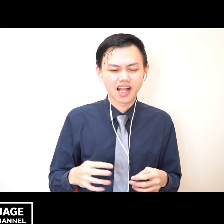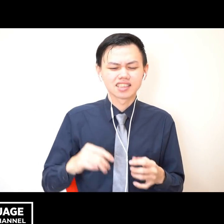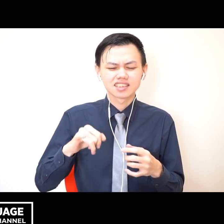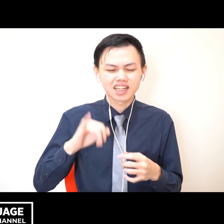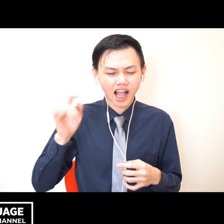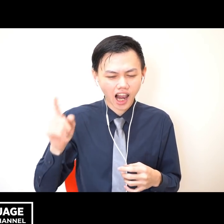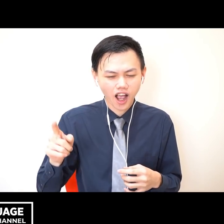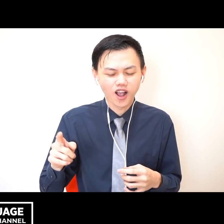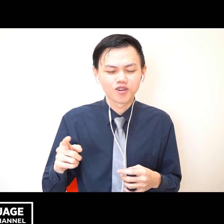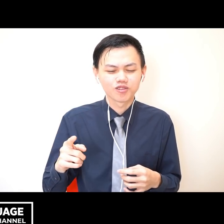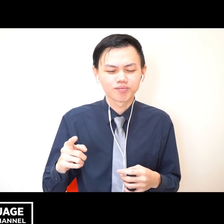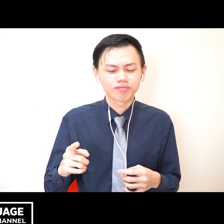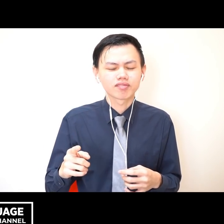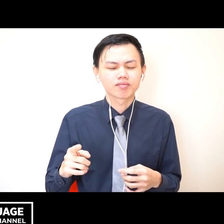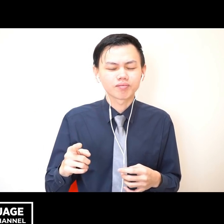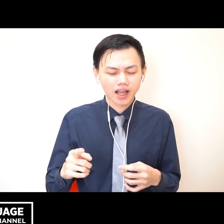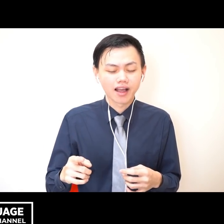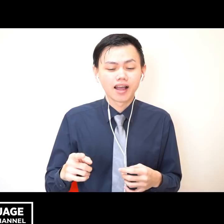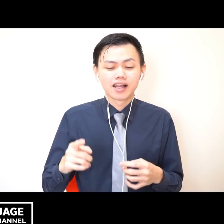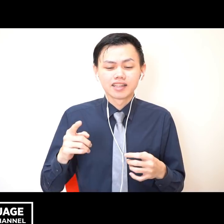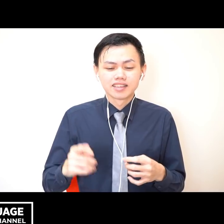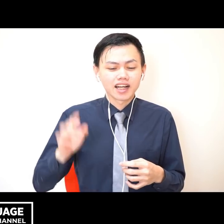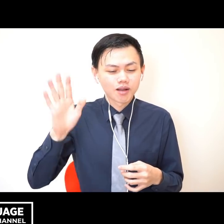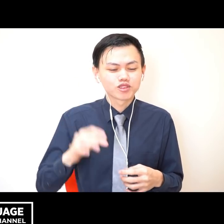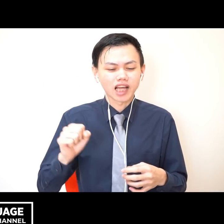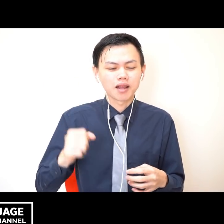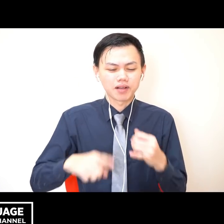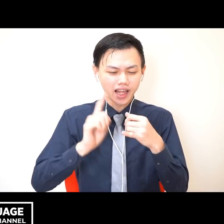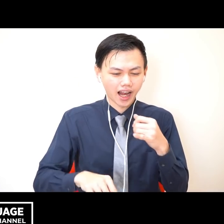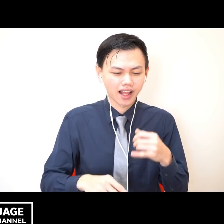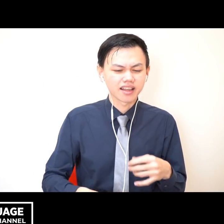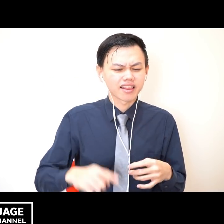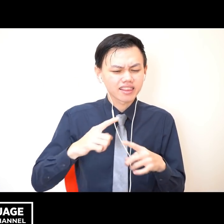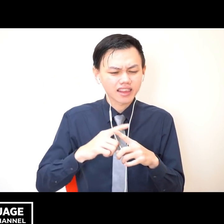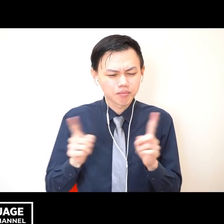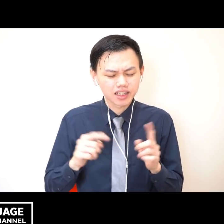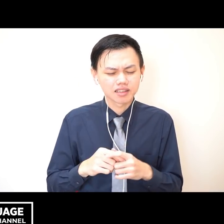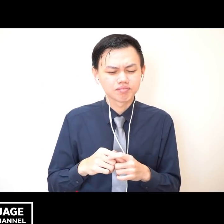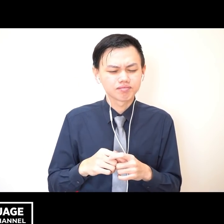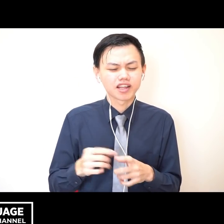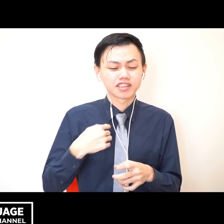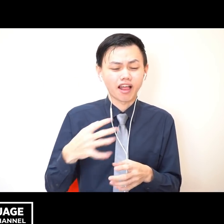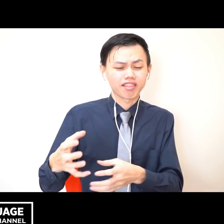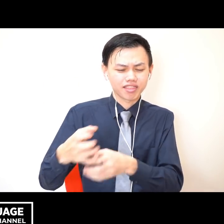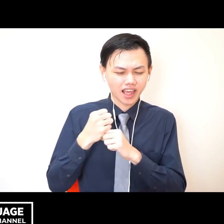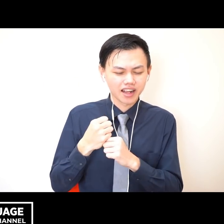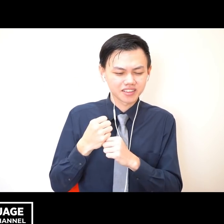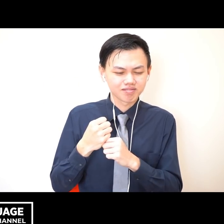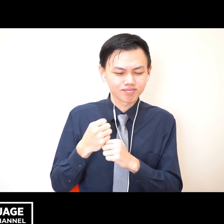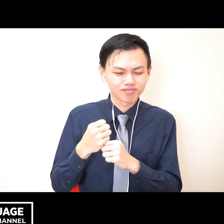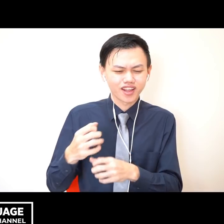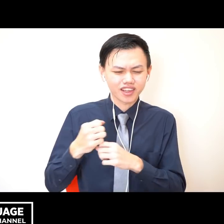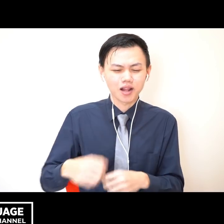yang apa? Yang berkorban untuk satu dengan yang lainnya. By this all men will know that